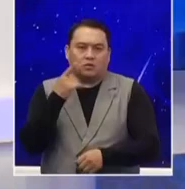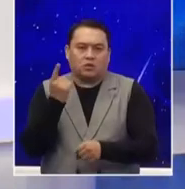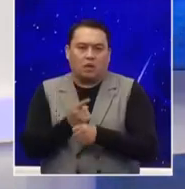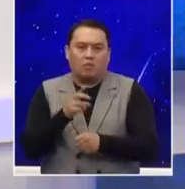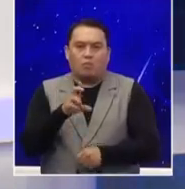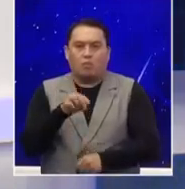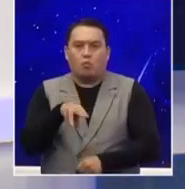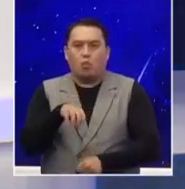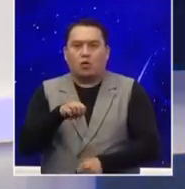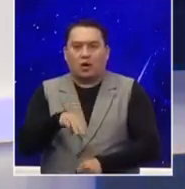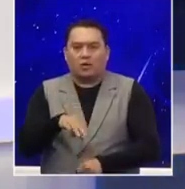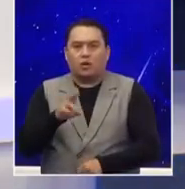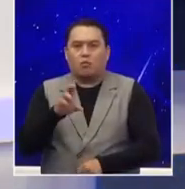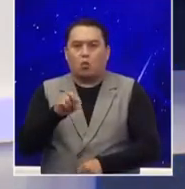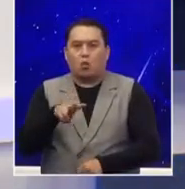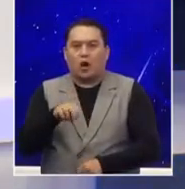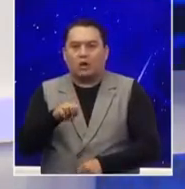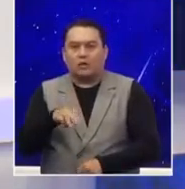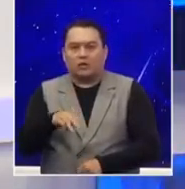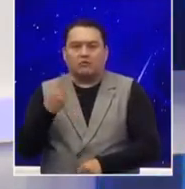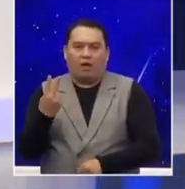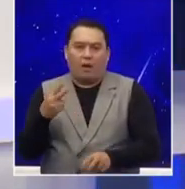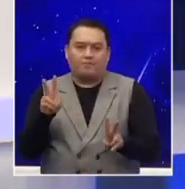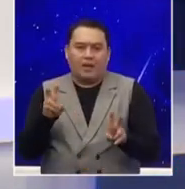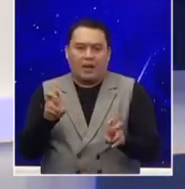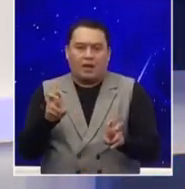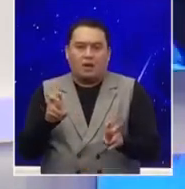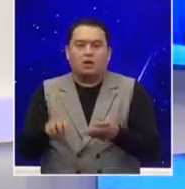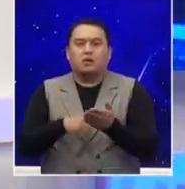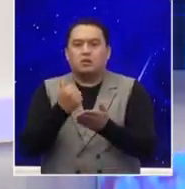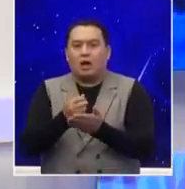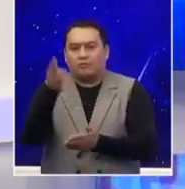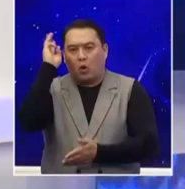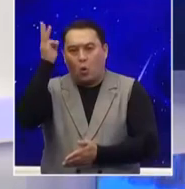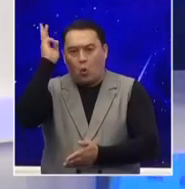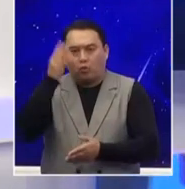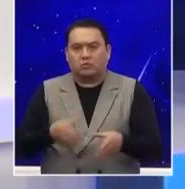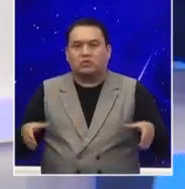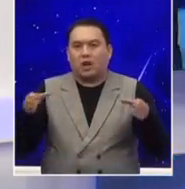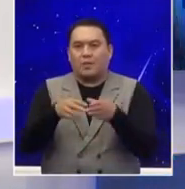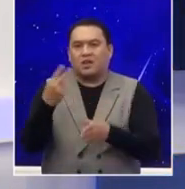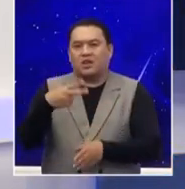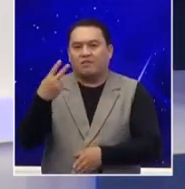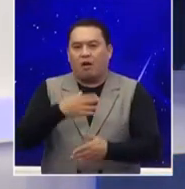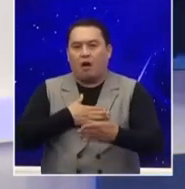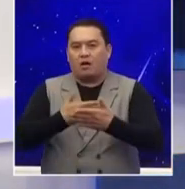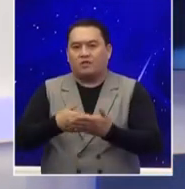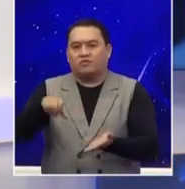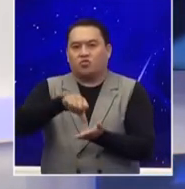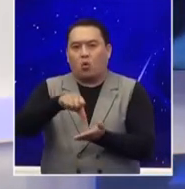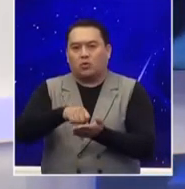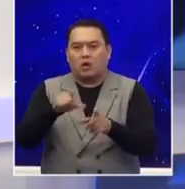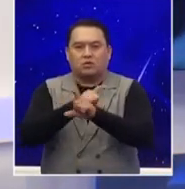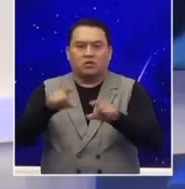бурат и братва передает zakon.kz а генконсульства сша собралось около 20 активистов на